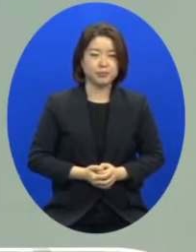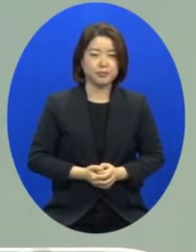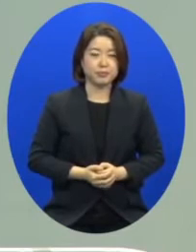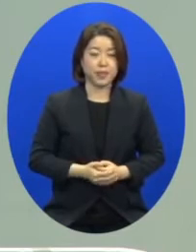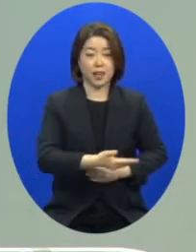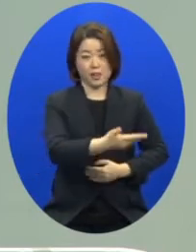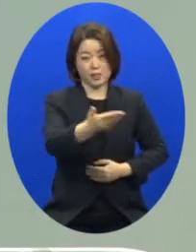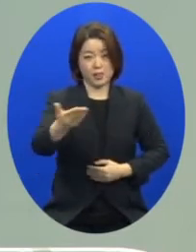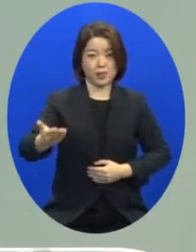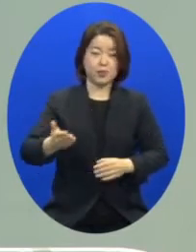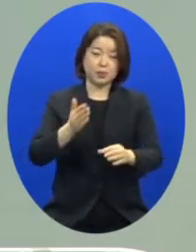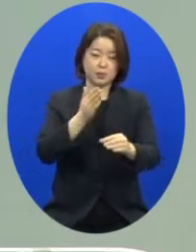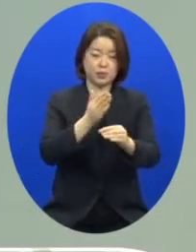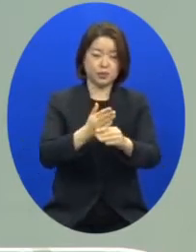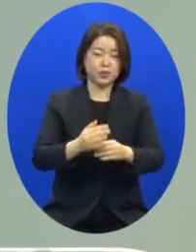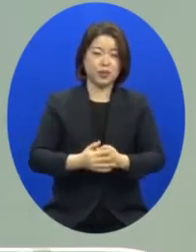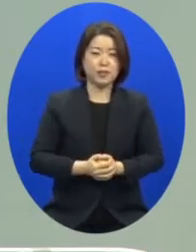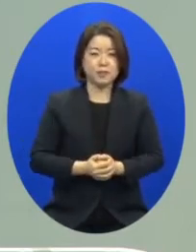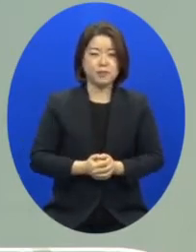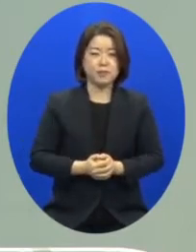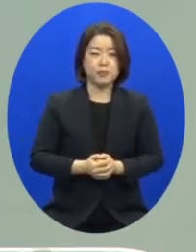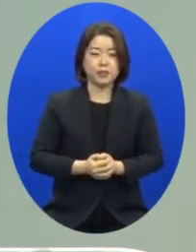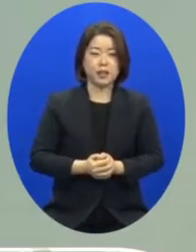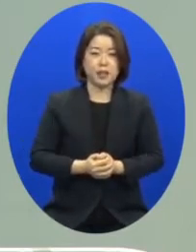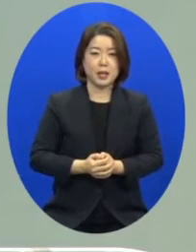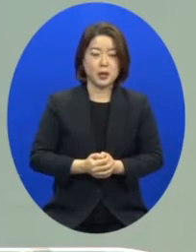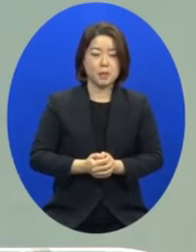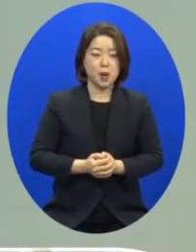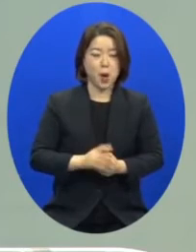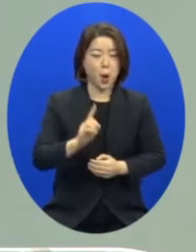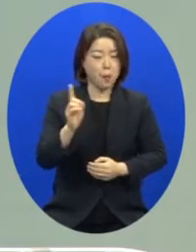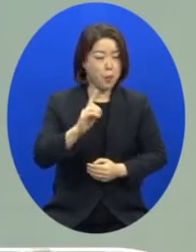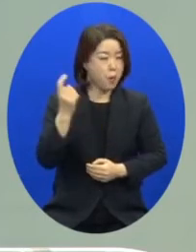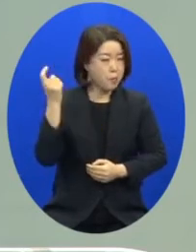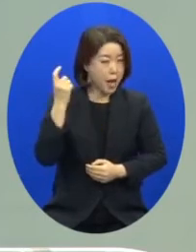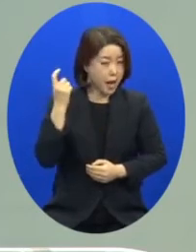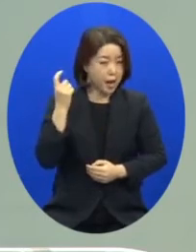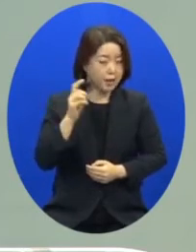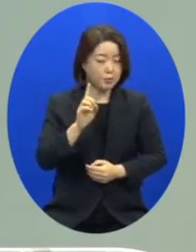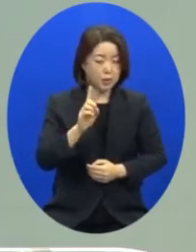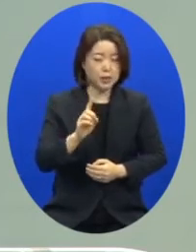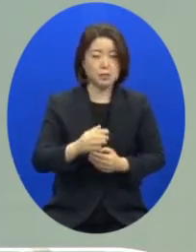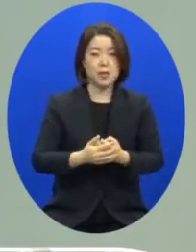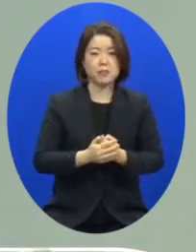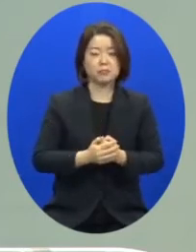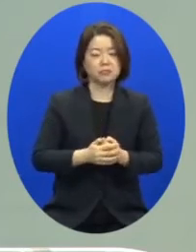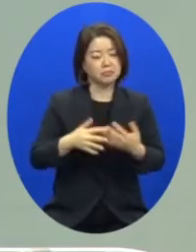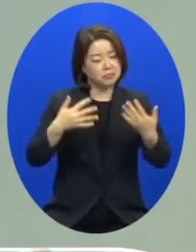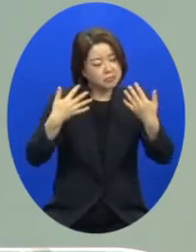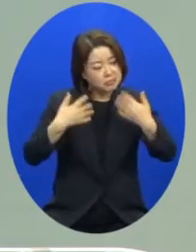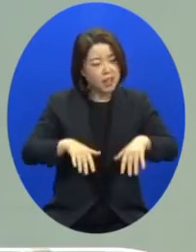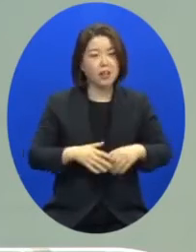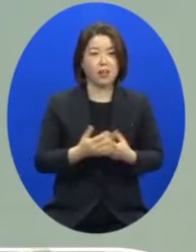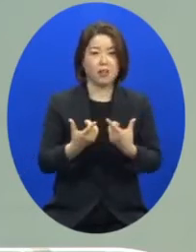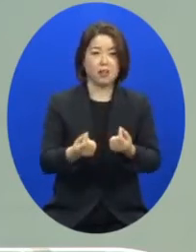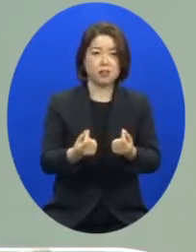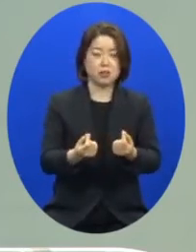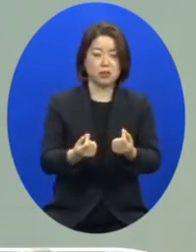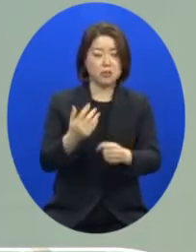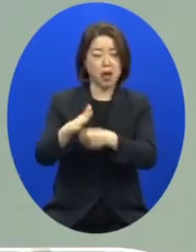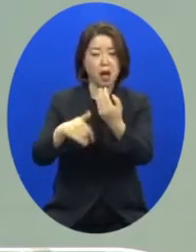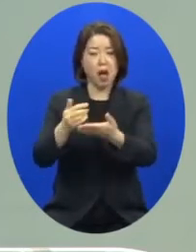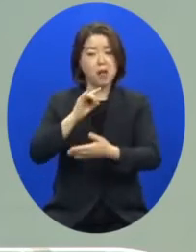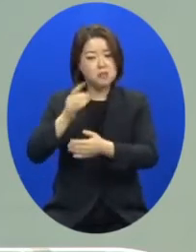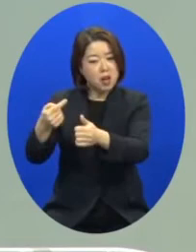여러분 중에 그런 말들은 분들도 있을 겁니다 어떻게 나약하게 하나님의